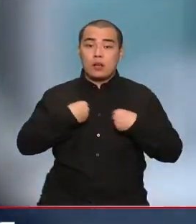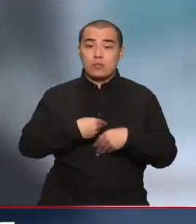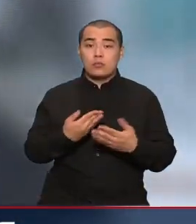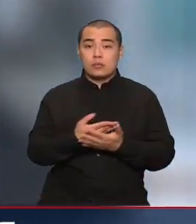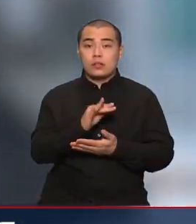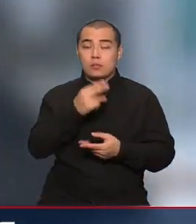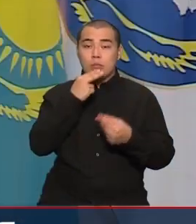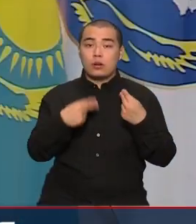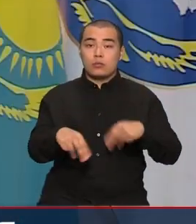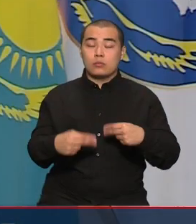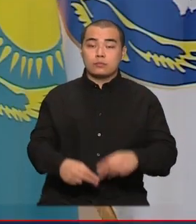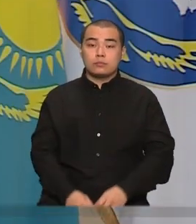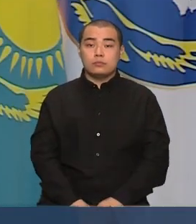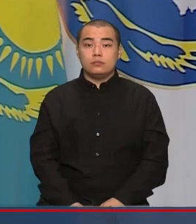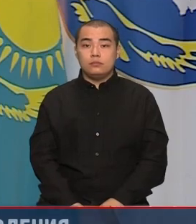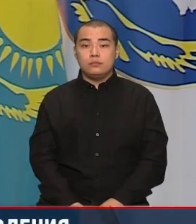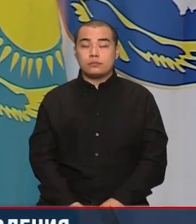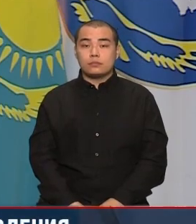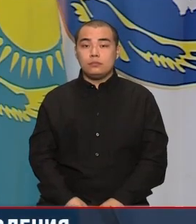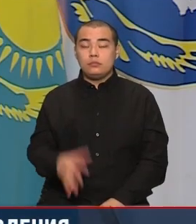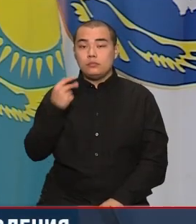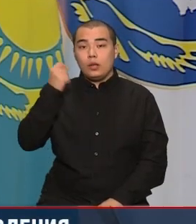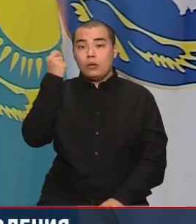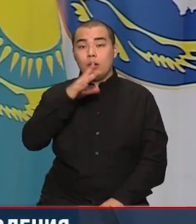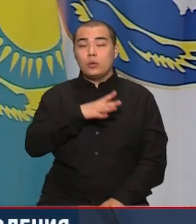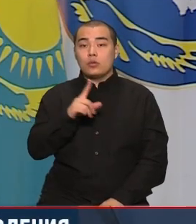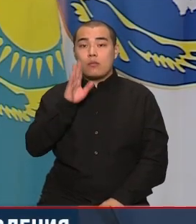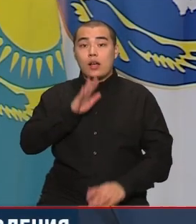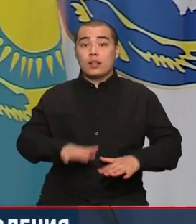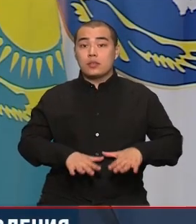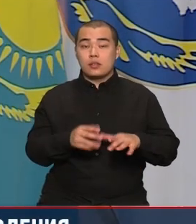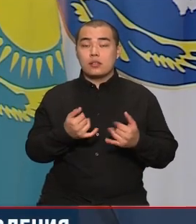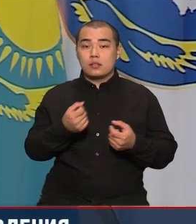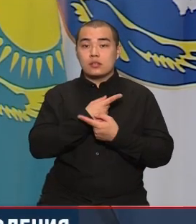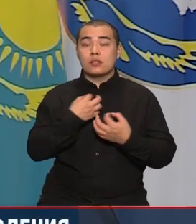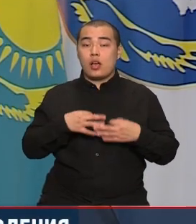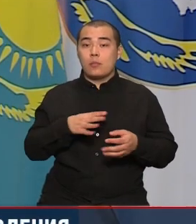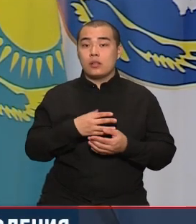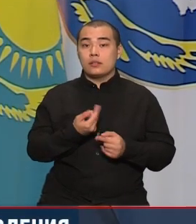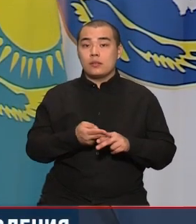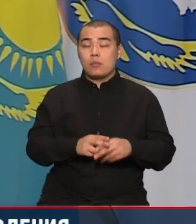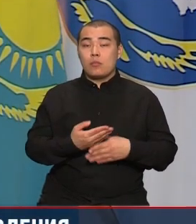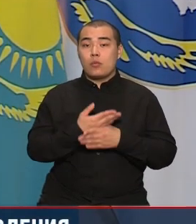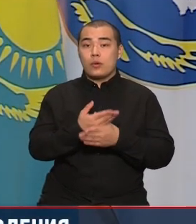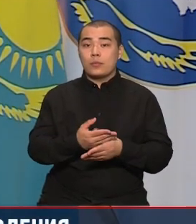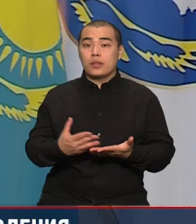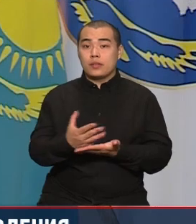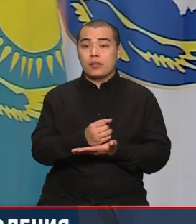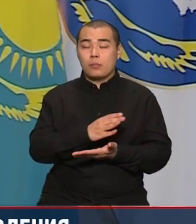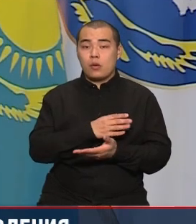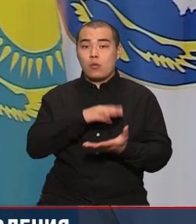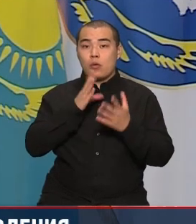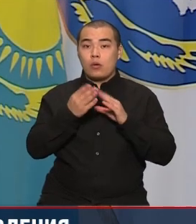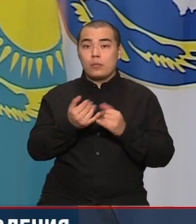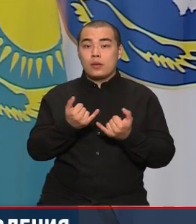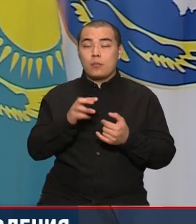продукты. Как только мы узнали о том, что пришла вода, сразу объявили о сборе гуманитарной помощи. Это наша общая